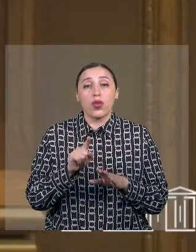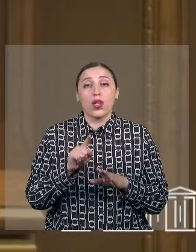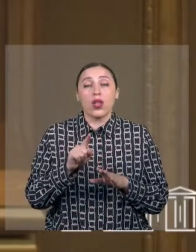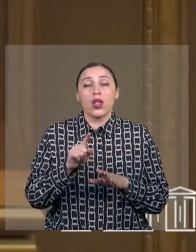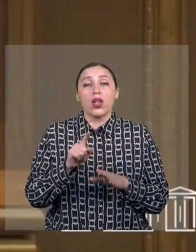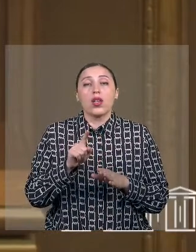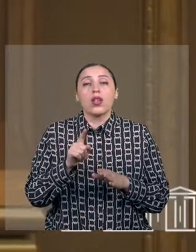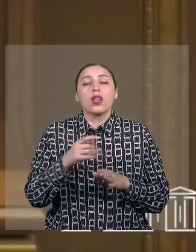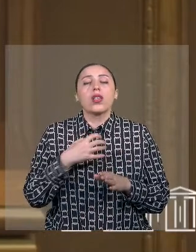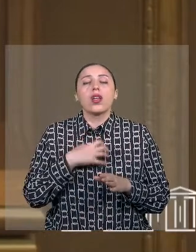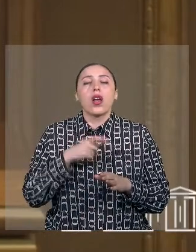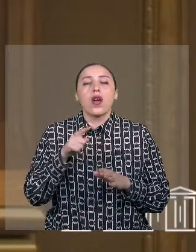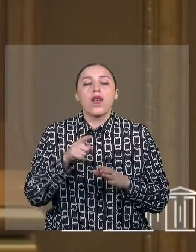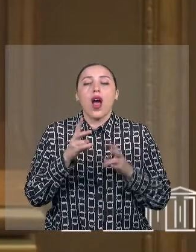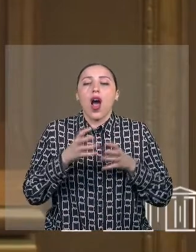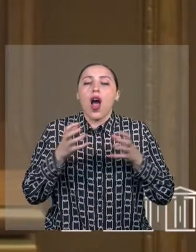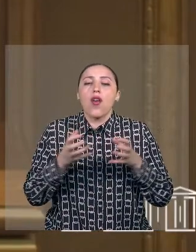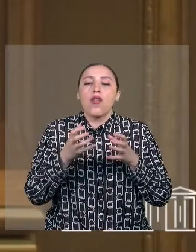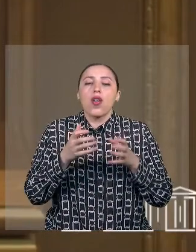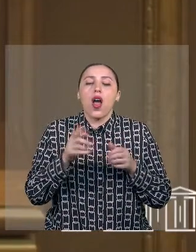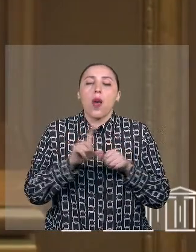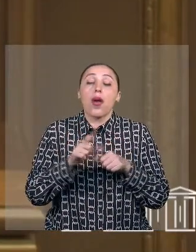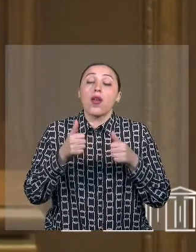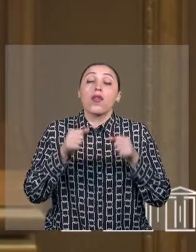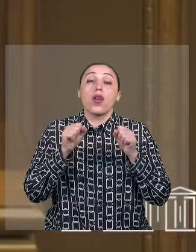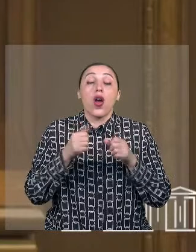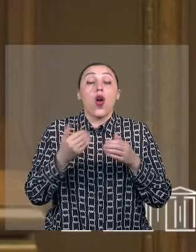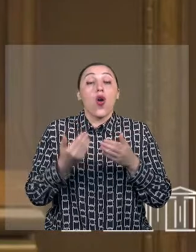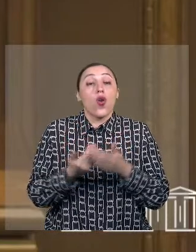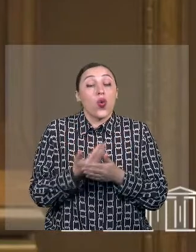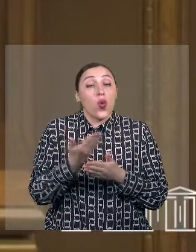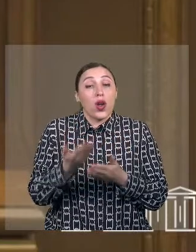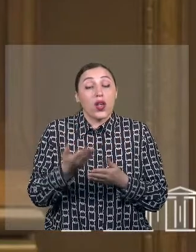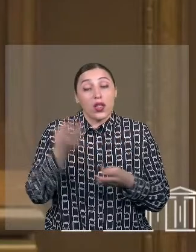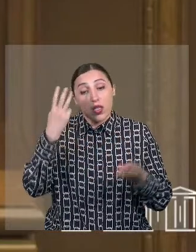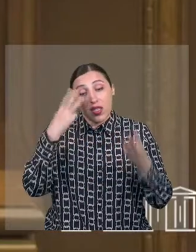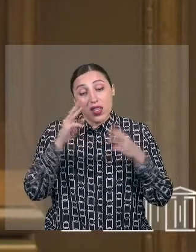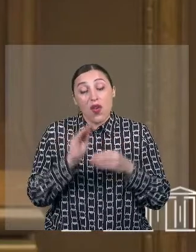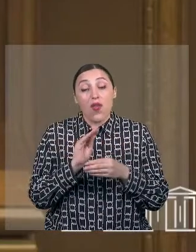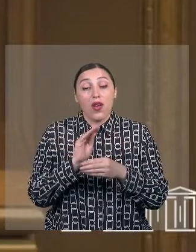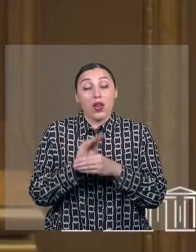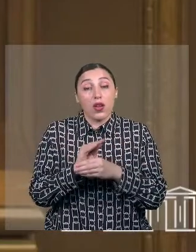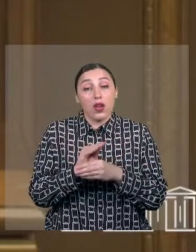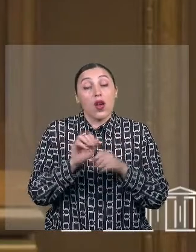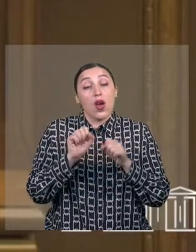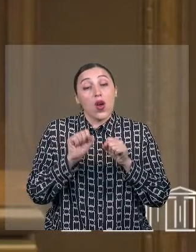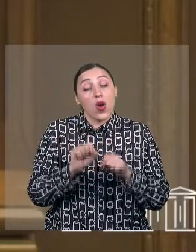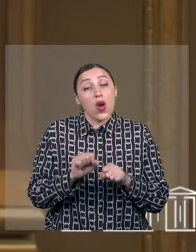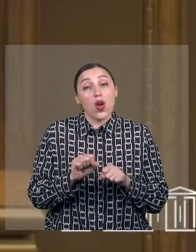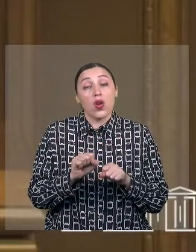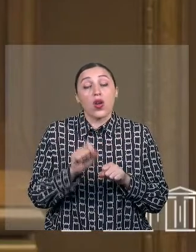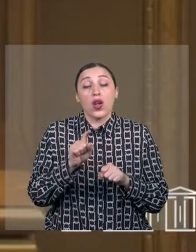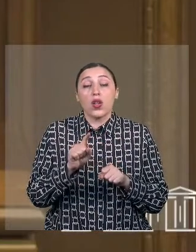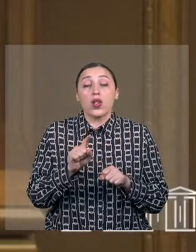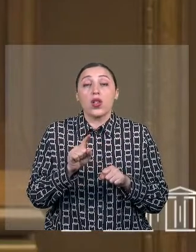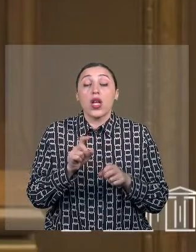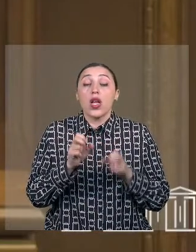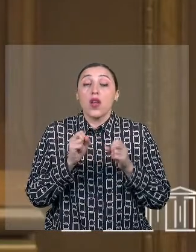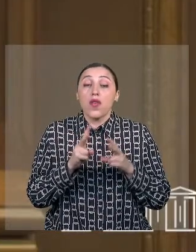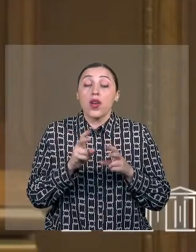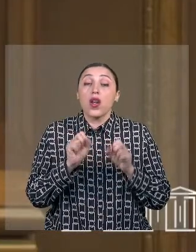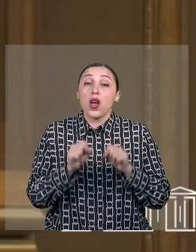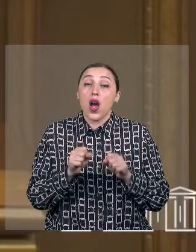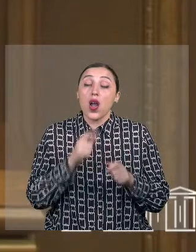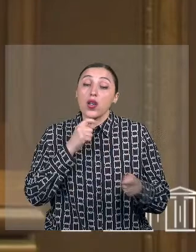ռազմավարական անվտանգությունը կապահովի, որովհետև նոր կոմպոնենտները կարող են իհարկե որոշ գոյություն ունեցող ռիսկեր